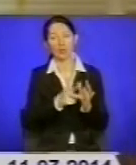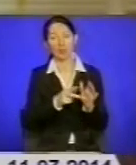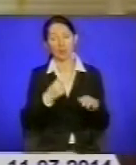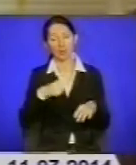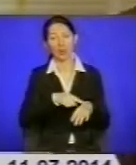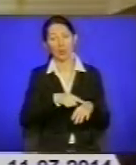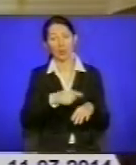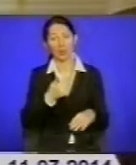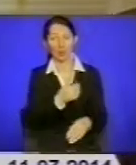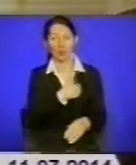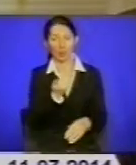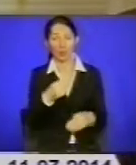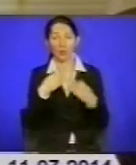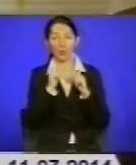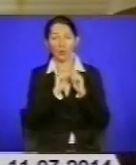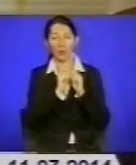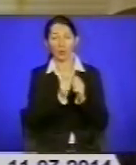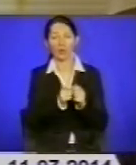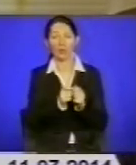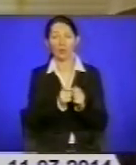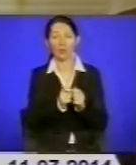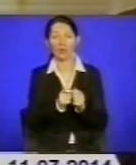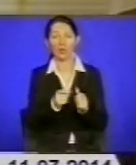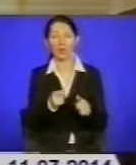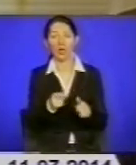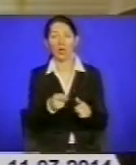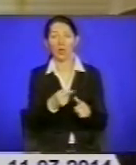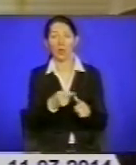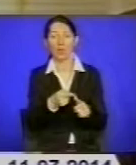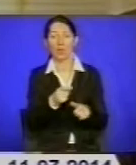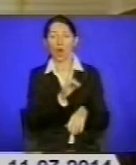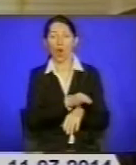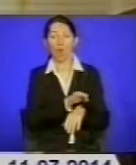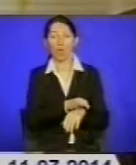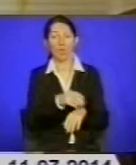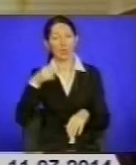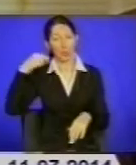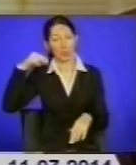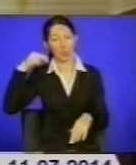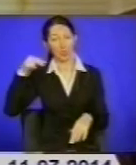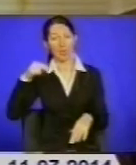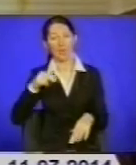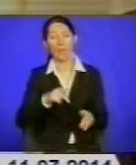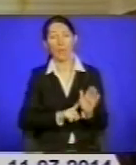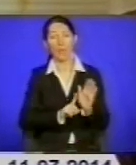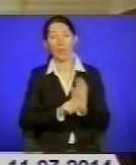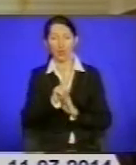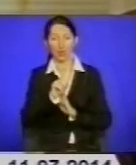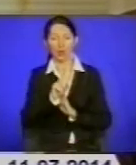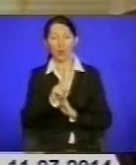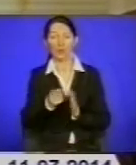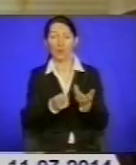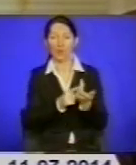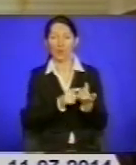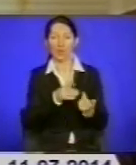18:20. Я вам хочу вручити іменний годинник президента. Пішов відлік часу і в дуже